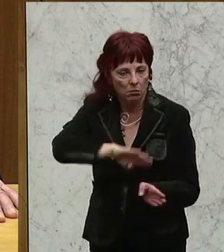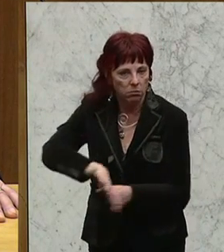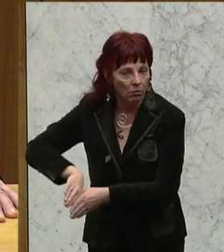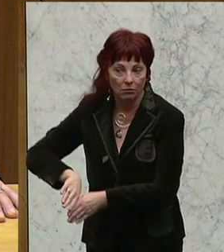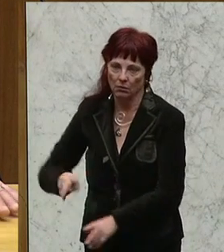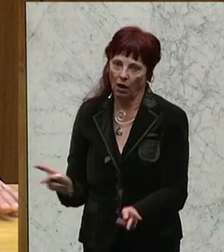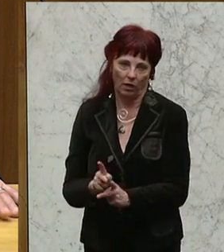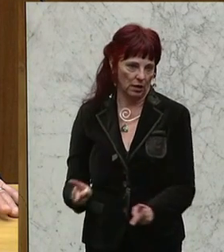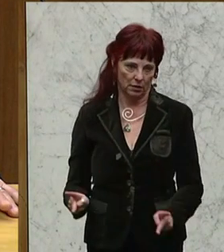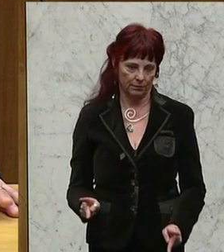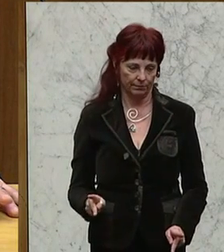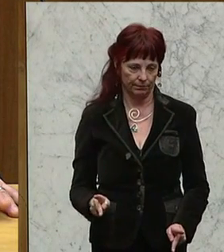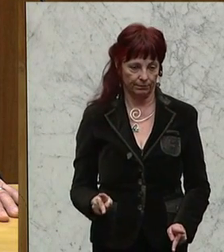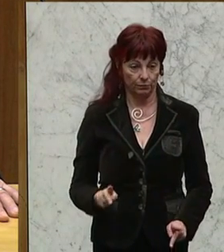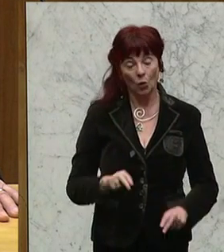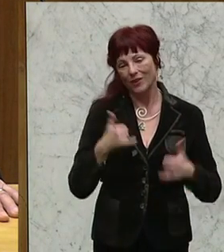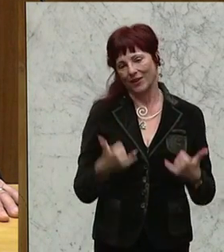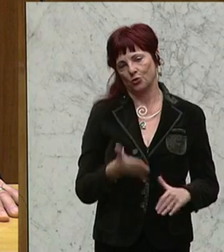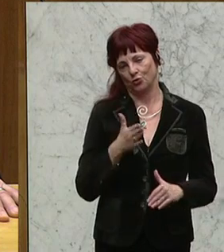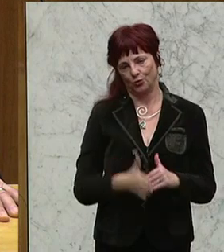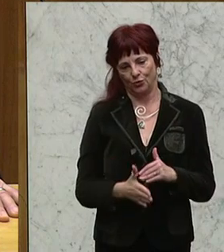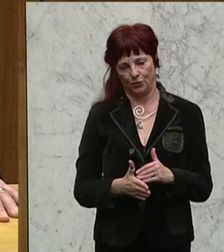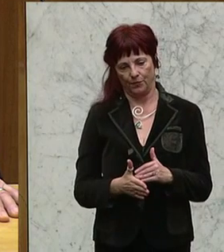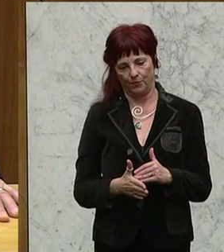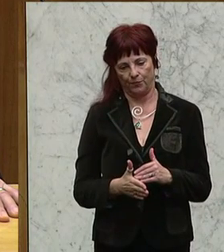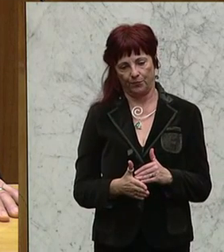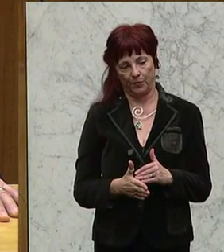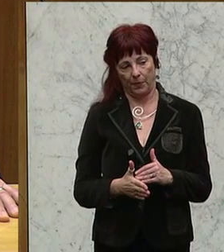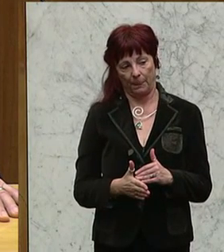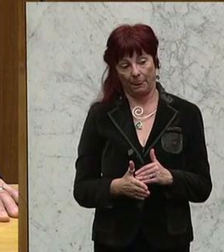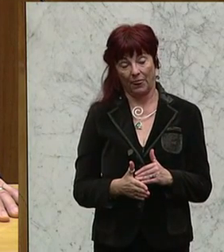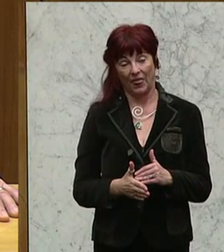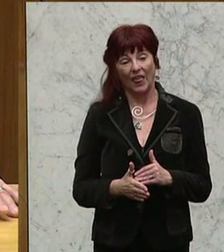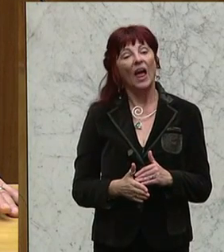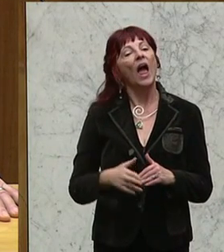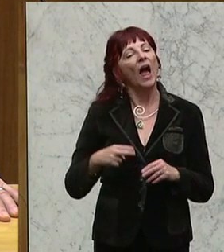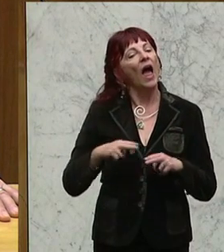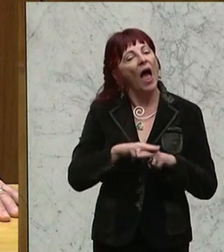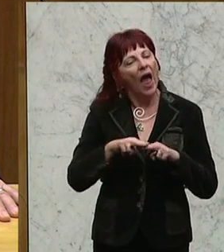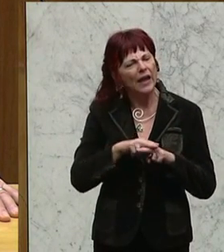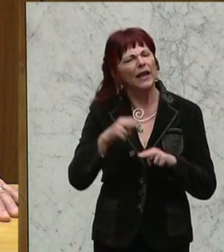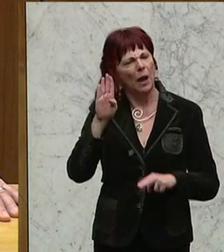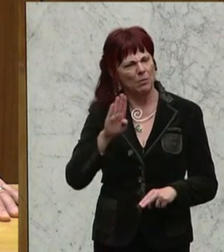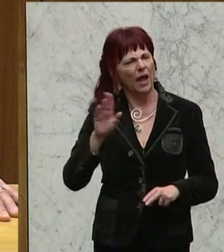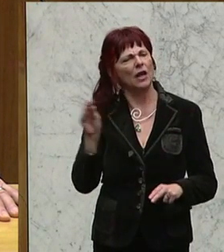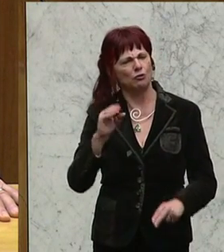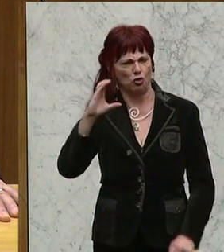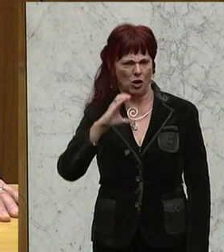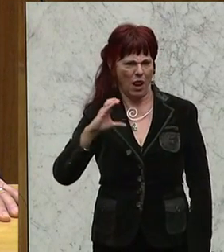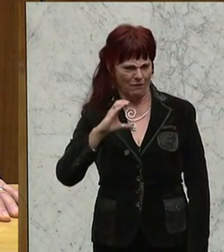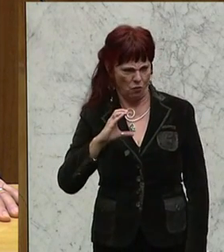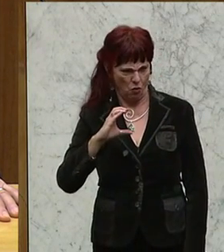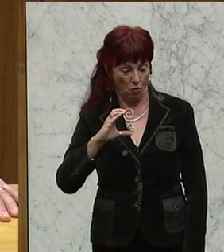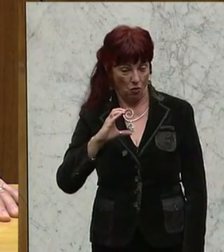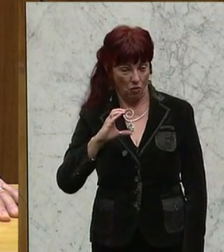akzeptabel zum Schluss unterschiedlich vom Satz des heiligen Bernhard funko nehmen wir